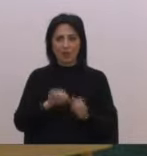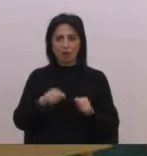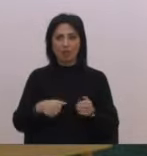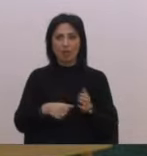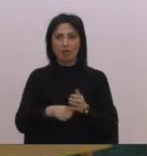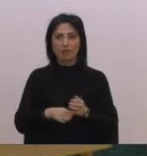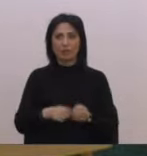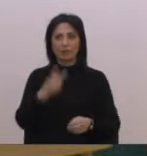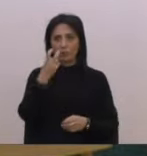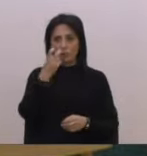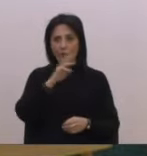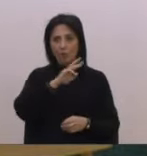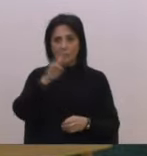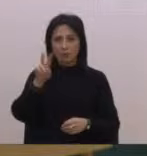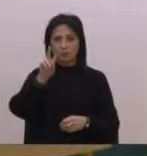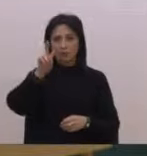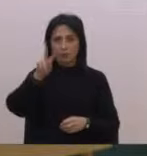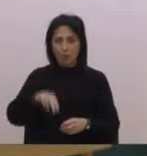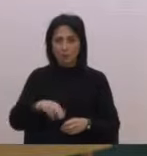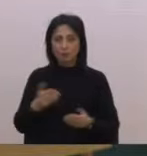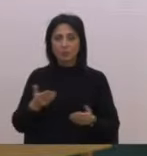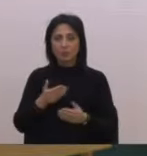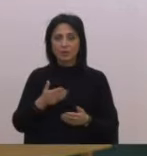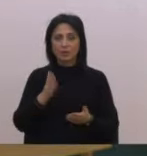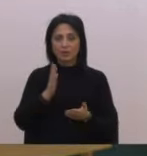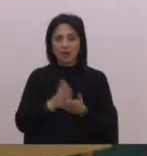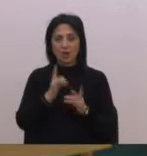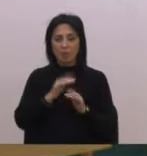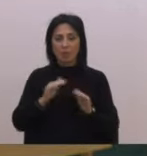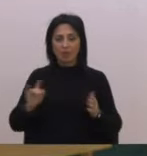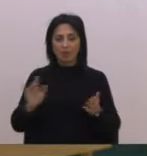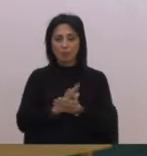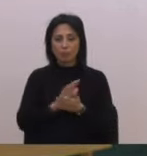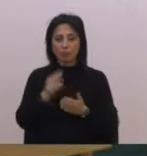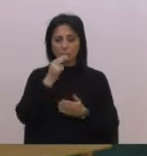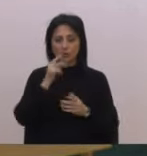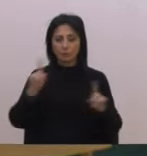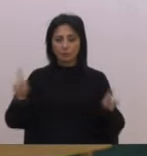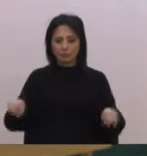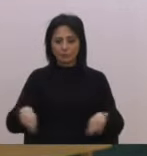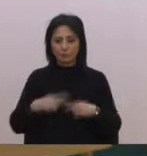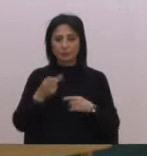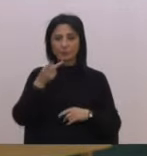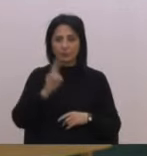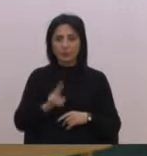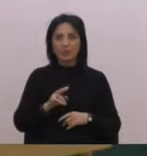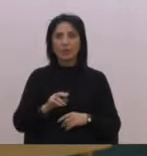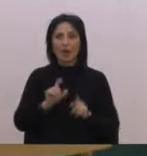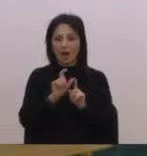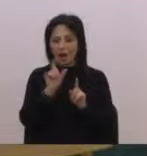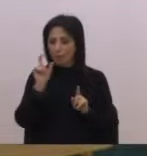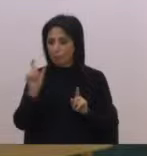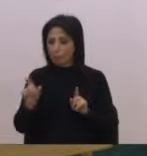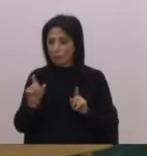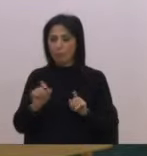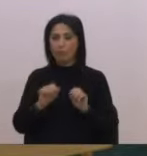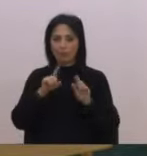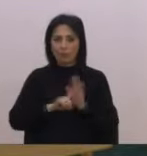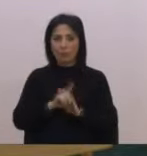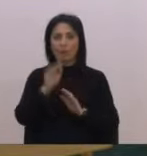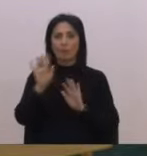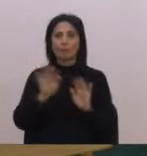და 200 მილიონი ლარი, რომელიც დება ბავშთა უფასო კვების განხორციელებისთვის, გამოყოს და დაიწყოს